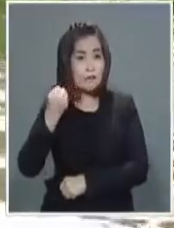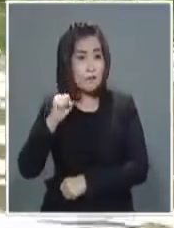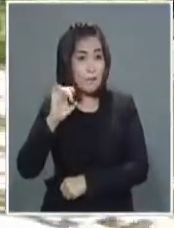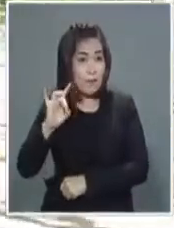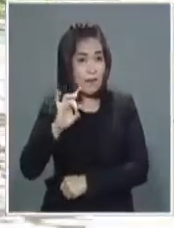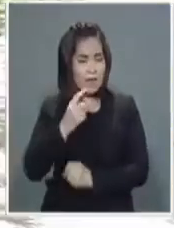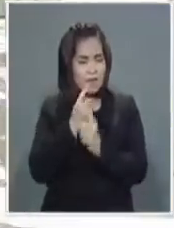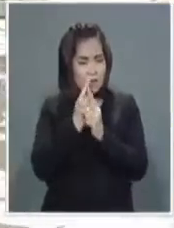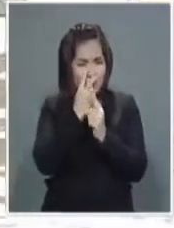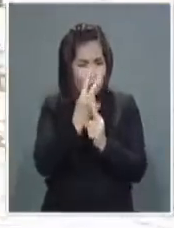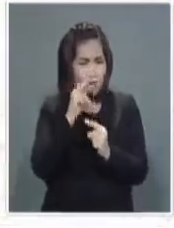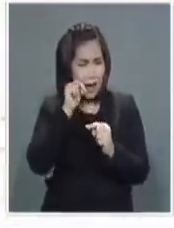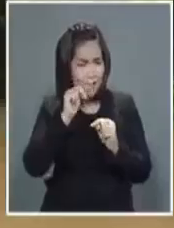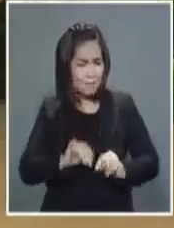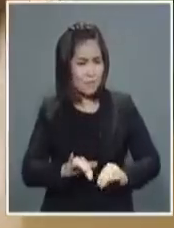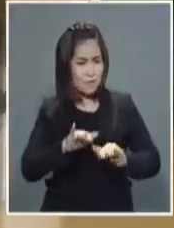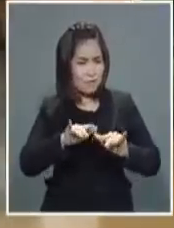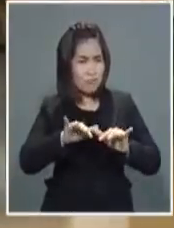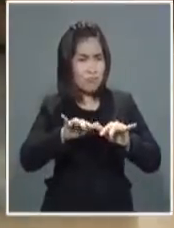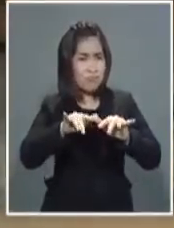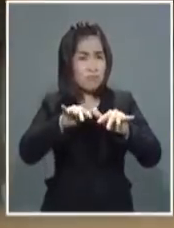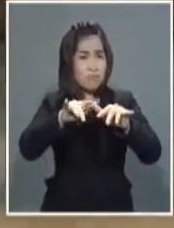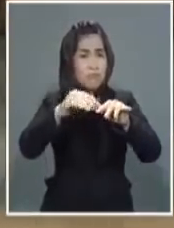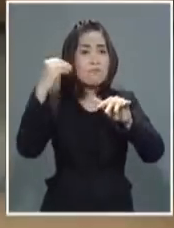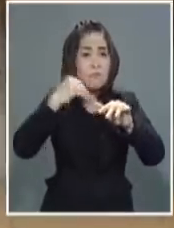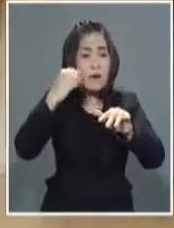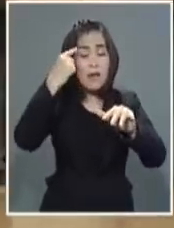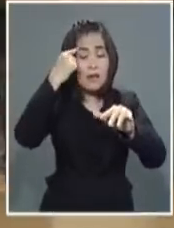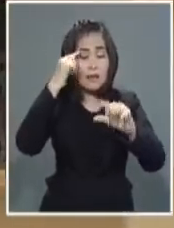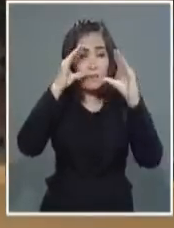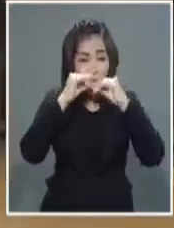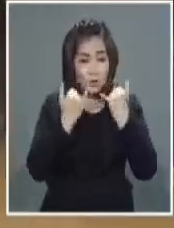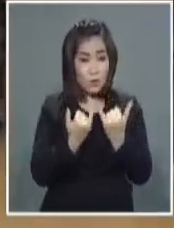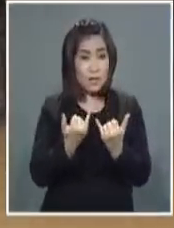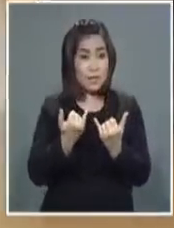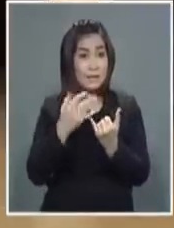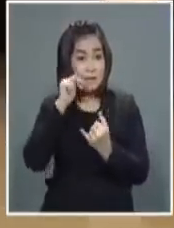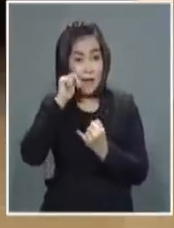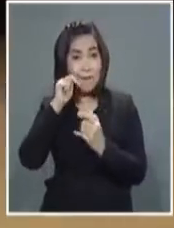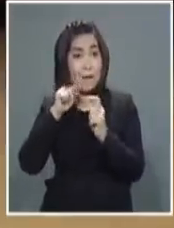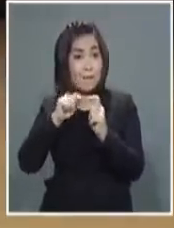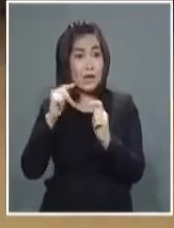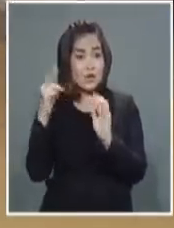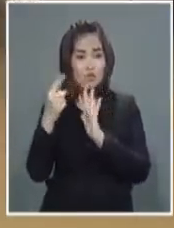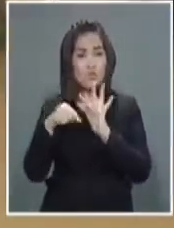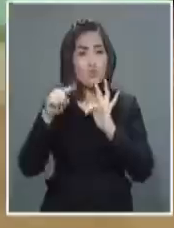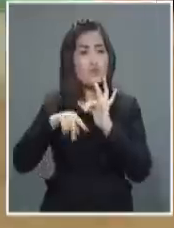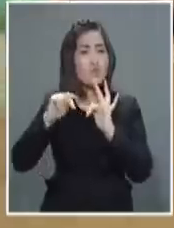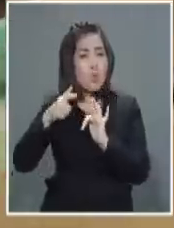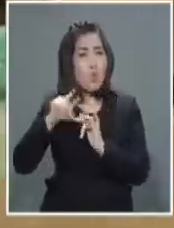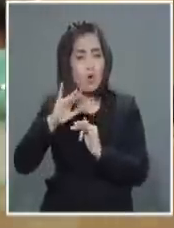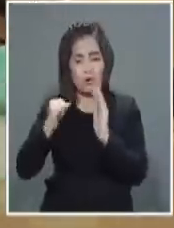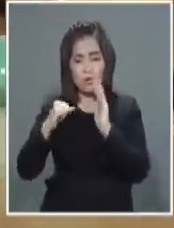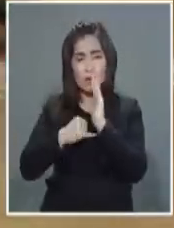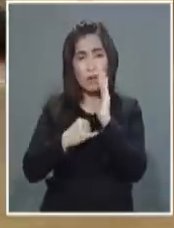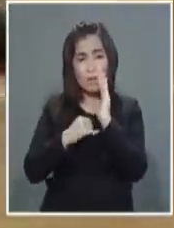พบว่าระดับน้ำยังคงเพิ่มขึ้นเรื่อยๆและคาดว่าในคืนนี้มวลน้ำที่ไหลมาจากอำเภอทุ่งสงและอำเภอบางขันจังหวัดนครศรีธรรมราชจะ